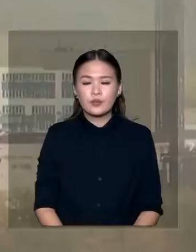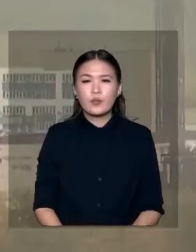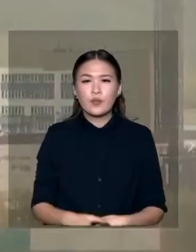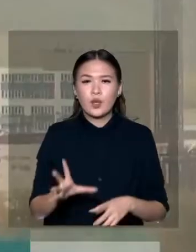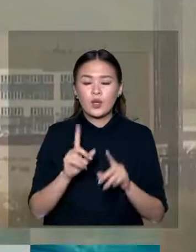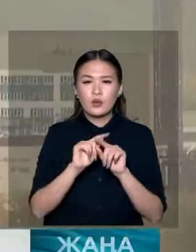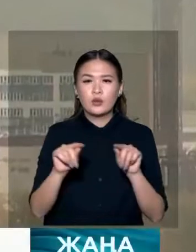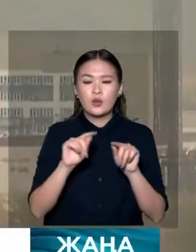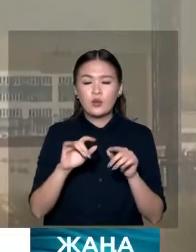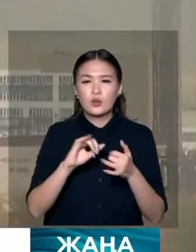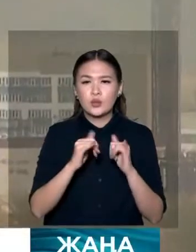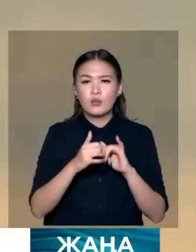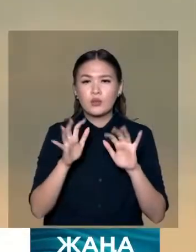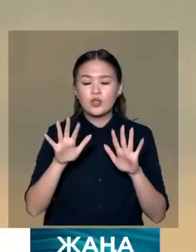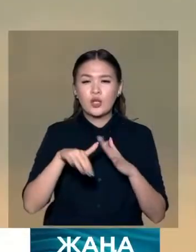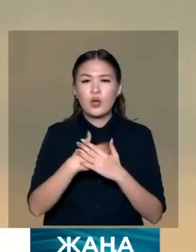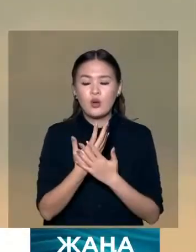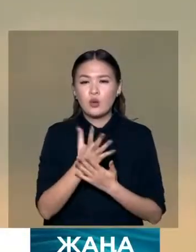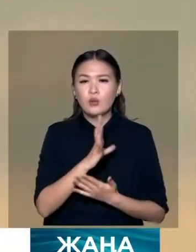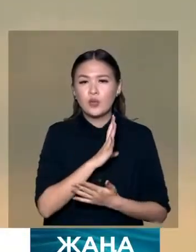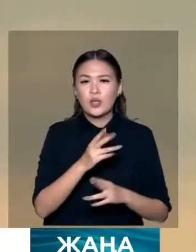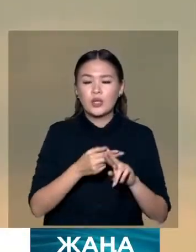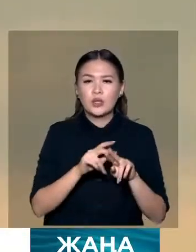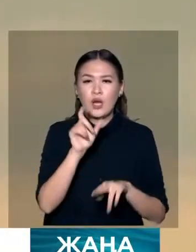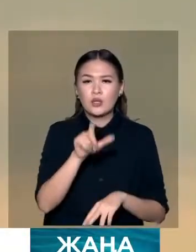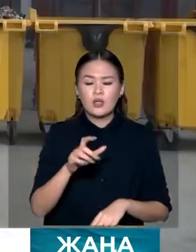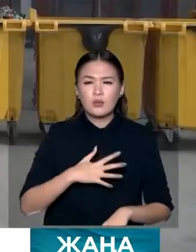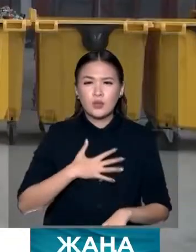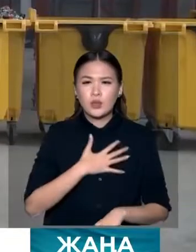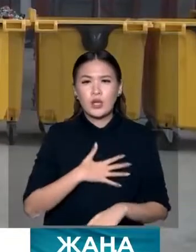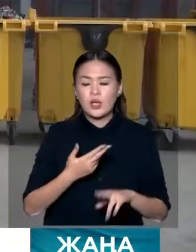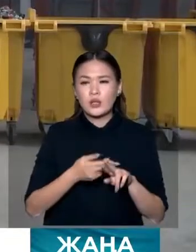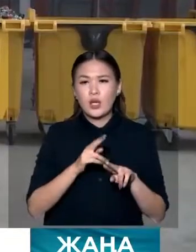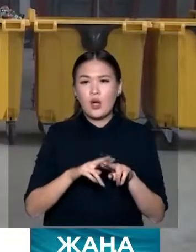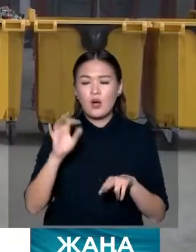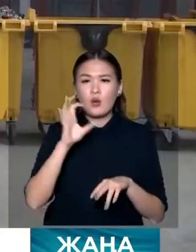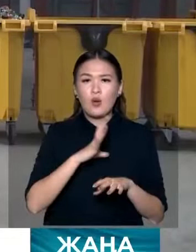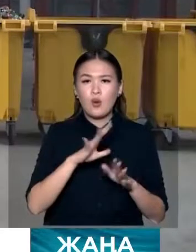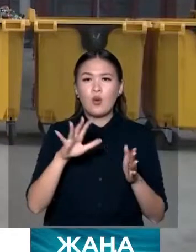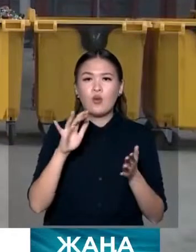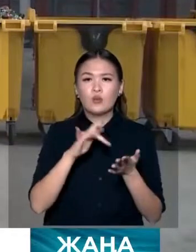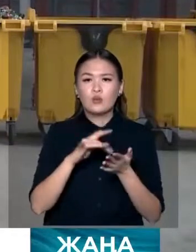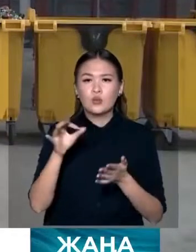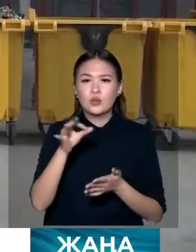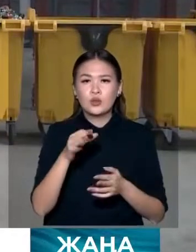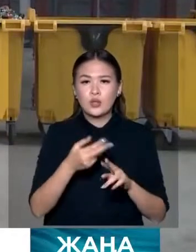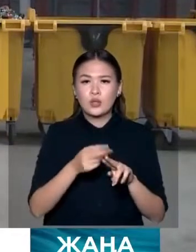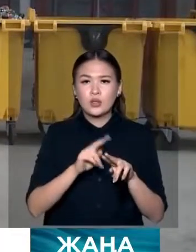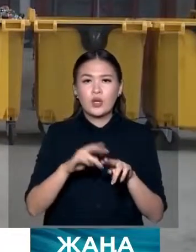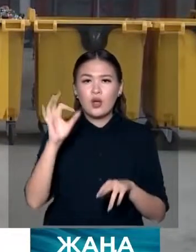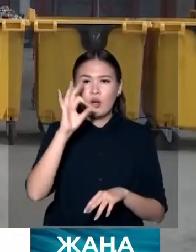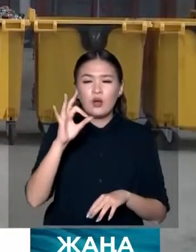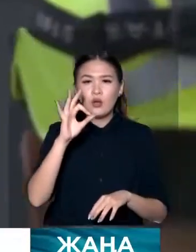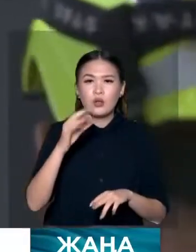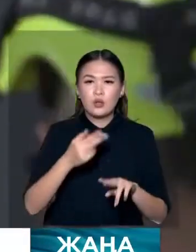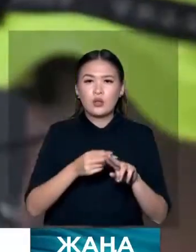Өндірісті өлке Өскеменде жаңа зауыттардың пайда болуы бір жағынан жұртшылықты алаңдатады. Себебі онсызда облыс орталығында экология мәселесі мәз емес, бірақ бұл